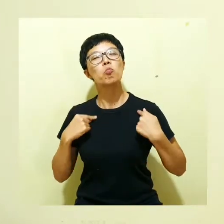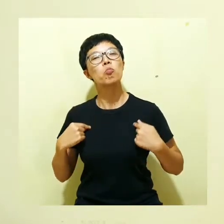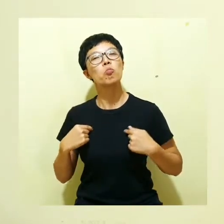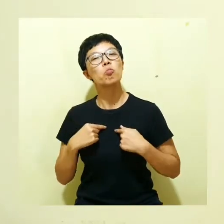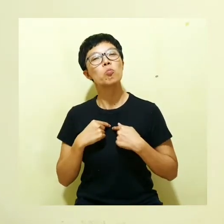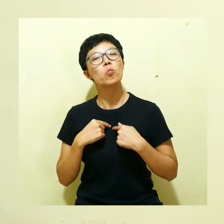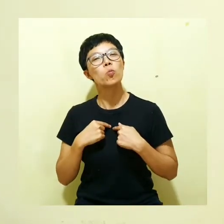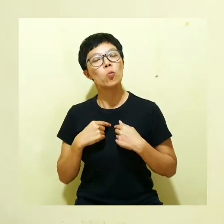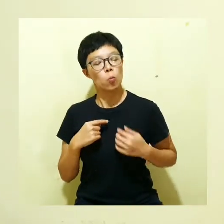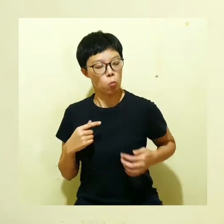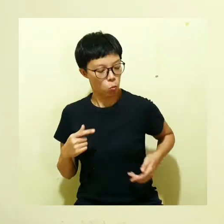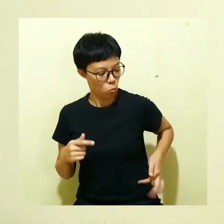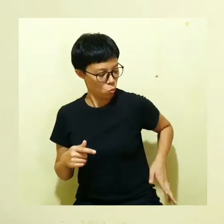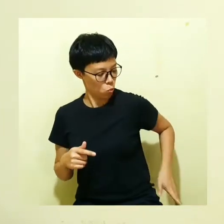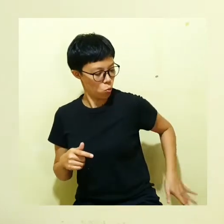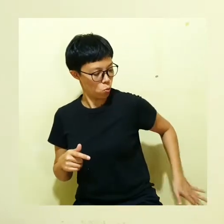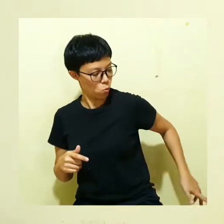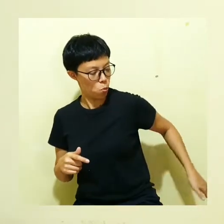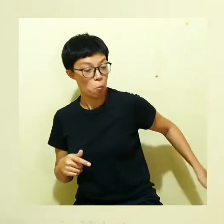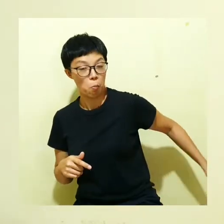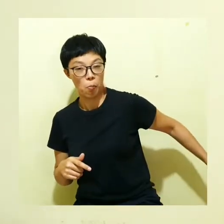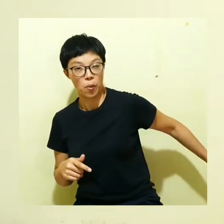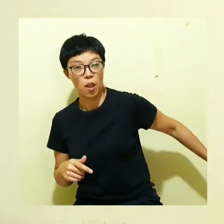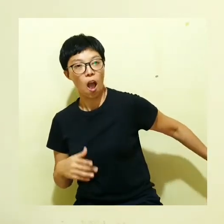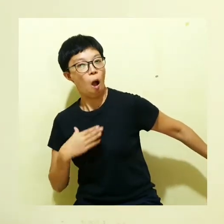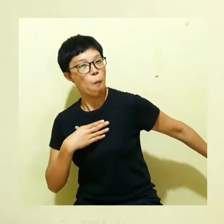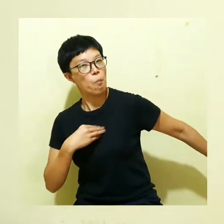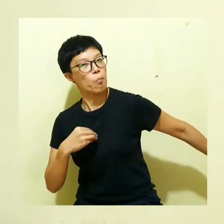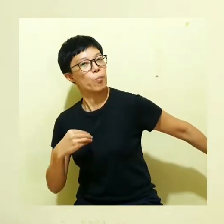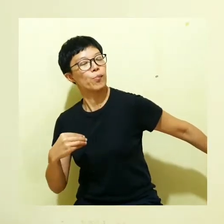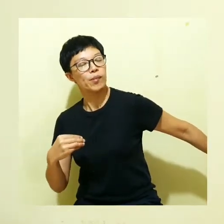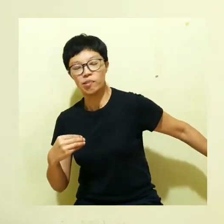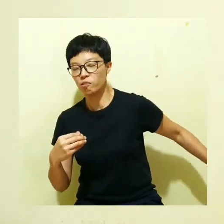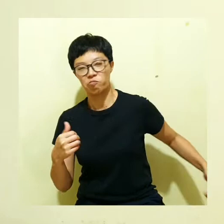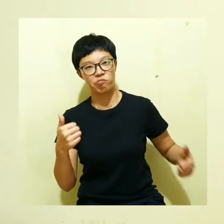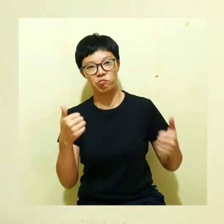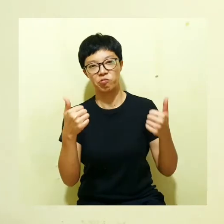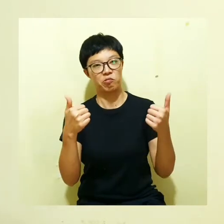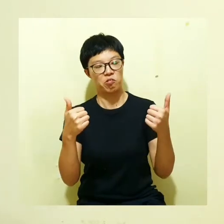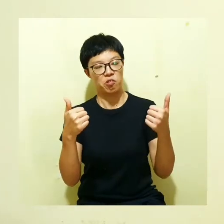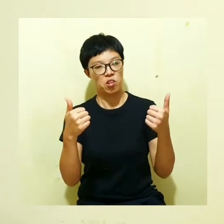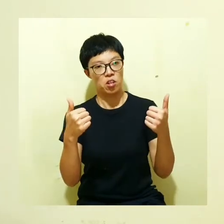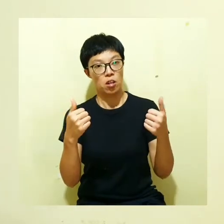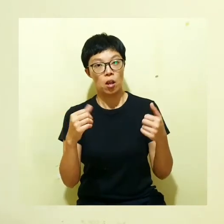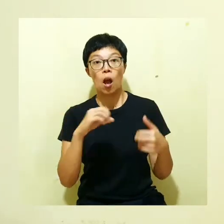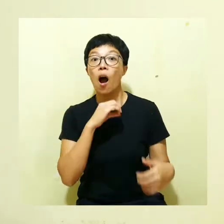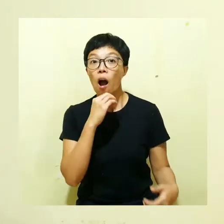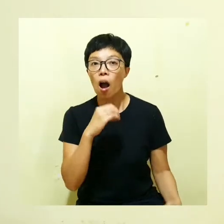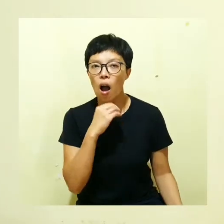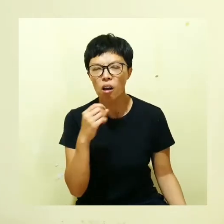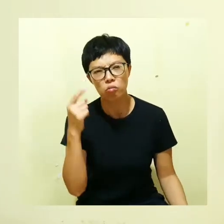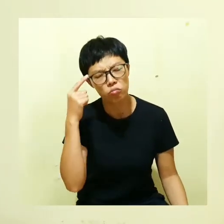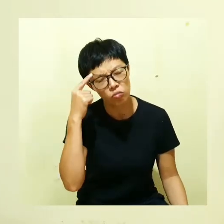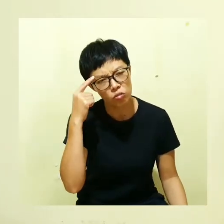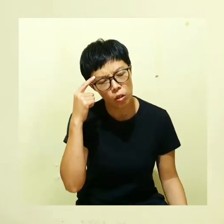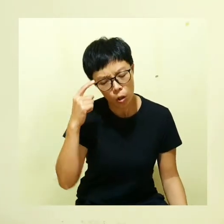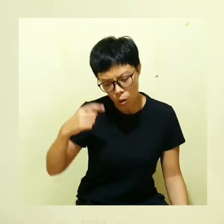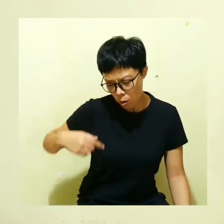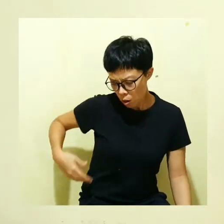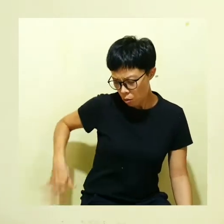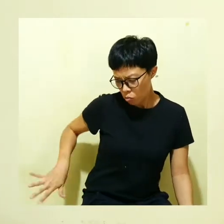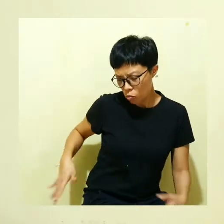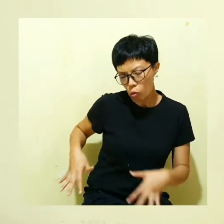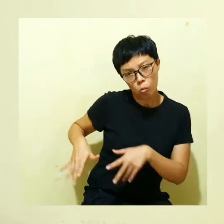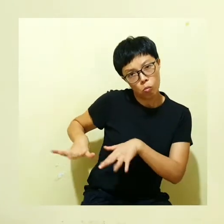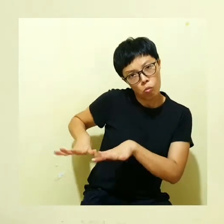蝶结，如果是领带就好像到哪里不对那样。那他这里你看